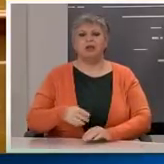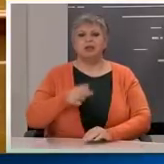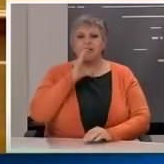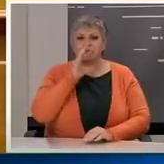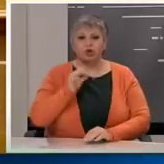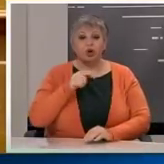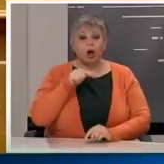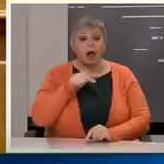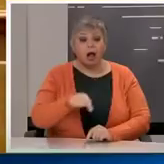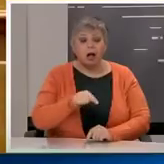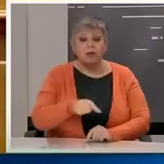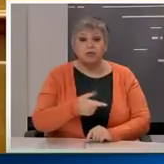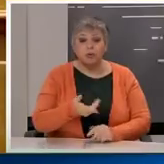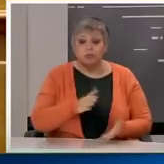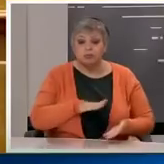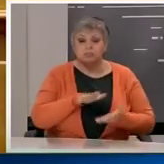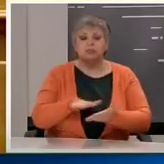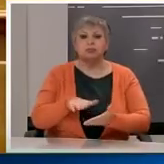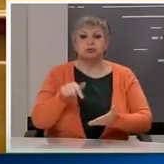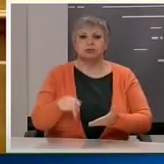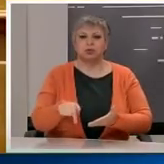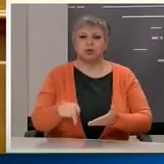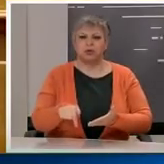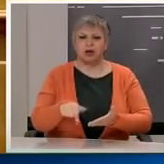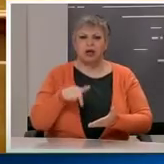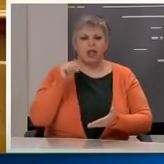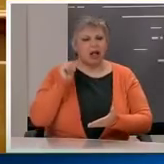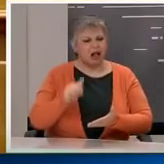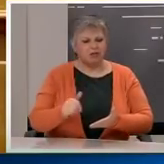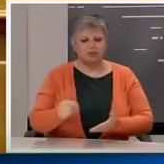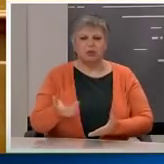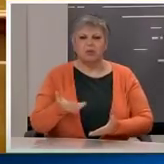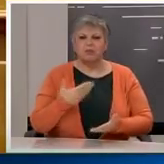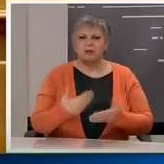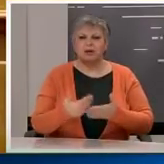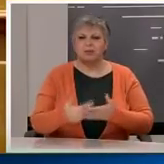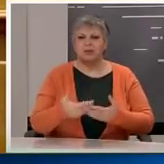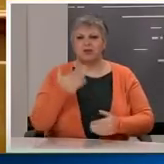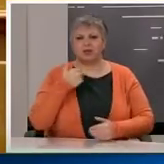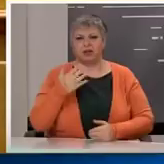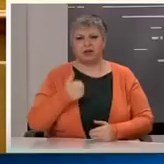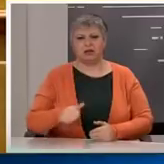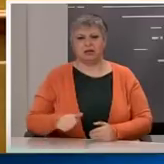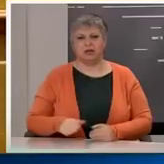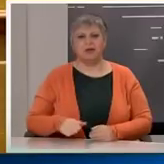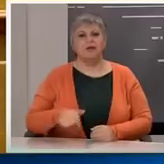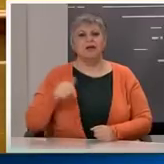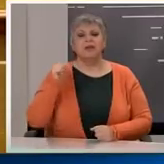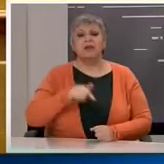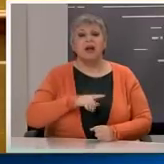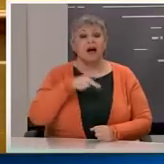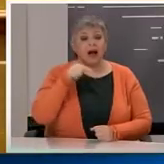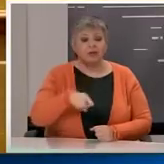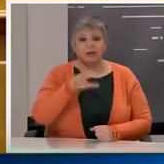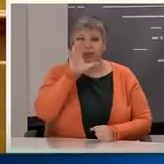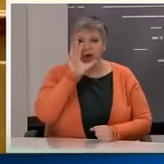ανυπόστατη η προσπάθεια να εγκαλεστούν αυτοί οι οποίοι έβαλαν την ατζέντα της ηθικοποίησης στο σύστημα